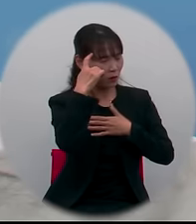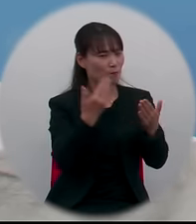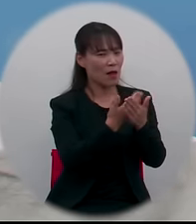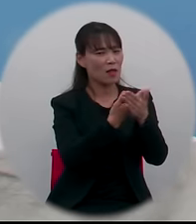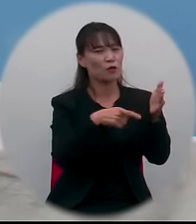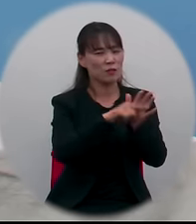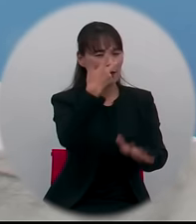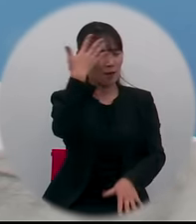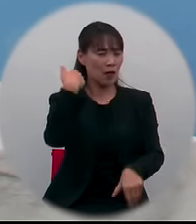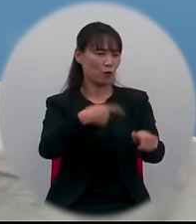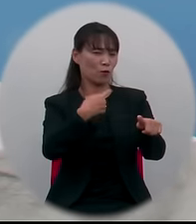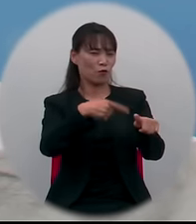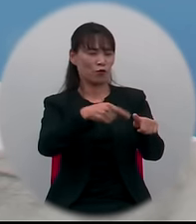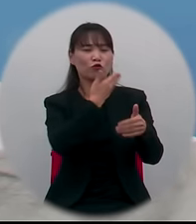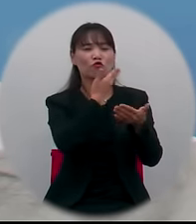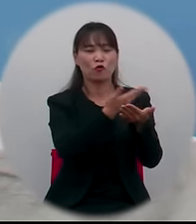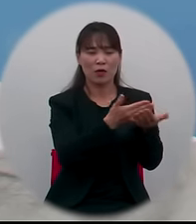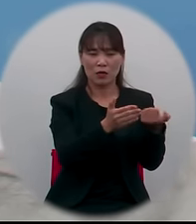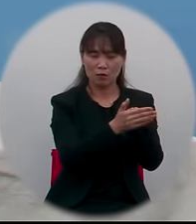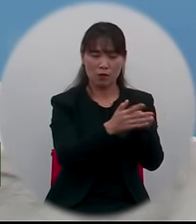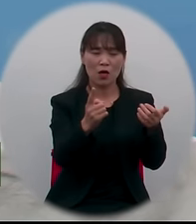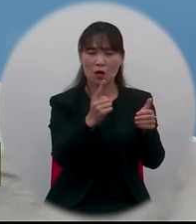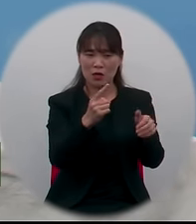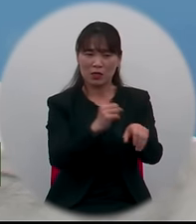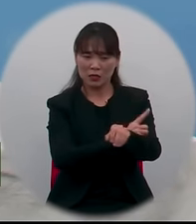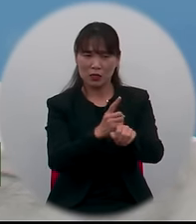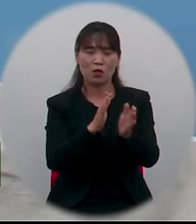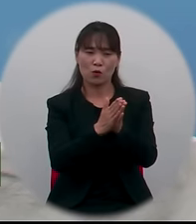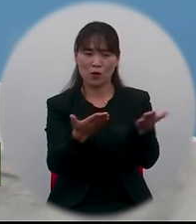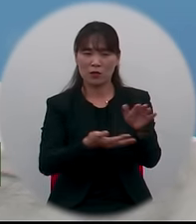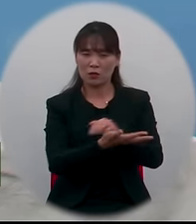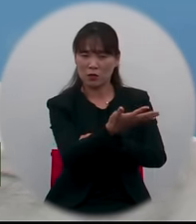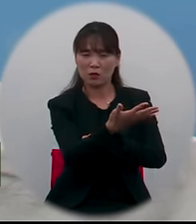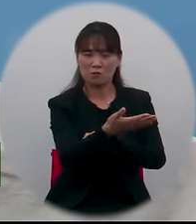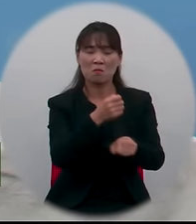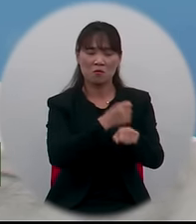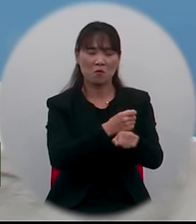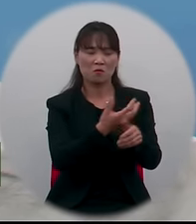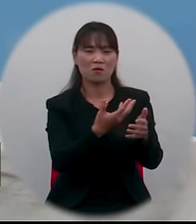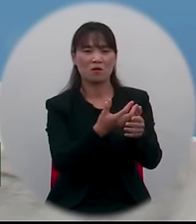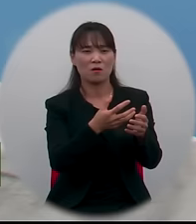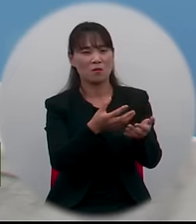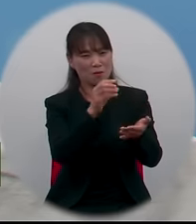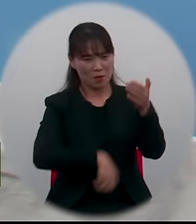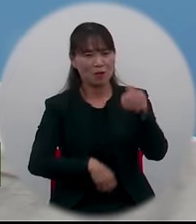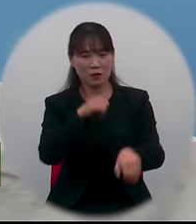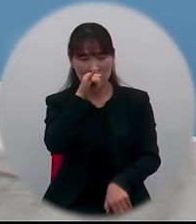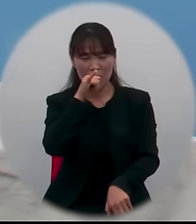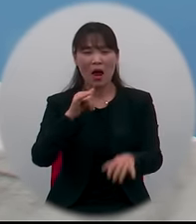자극 중심에 이런 아날로그 교육이 더 중요하기 때문에 그러한 교육 대상에서 제외를 한 것과 같은 이유라 할 수